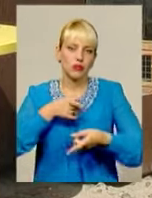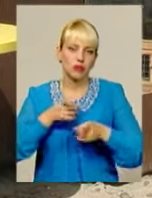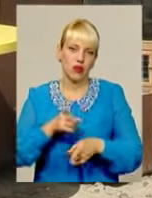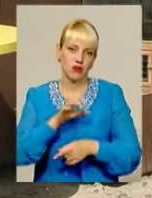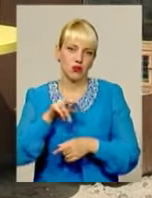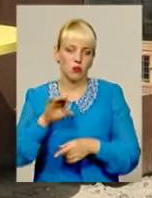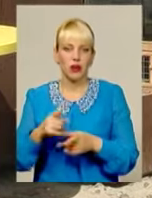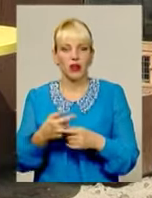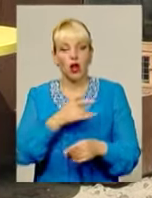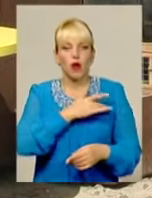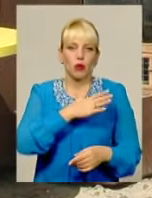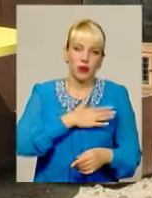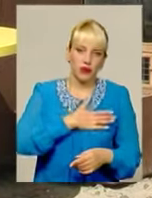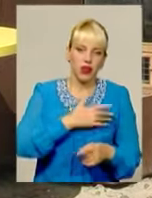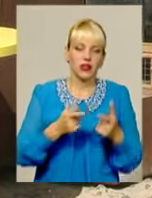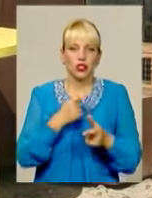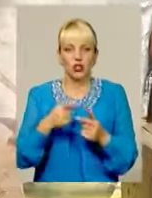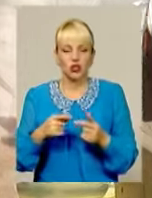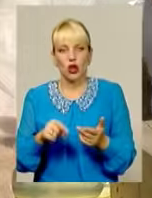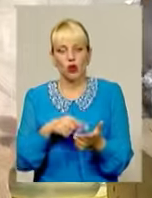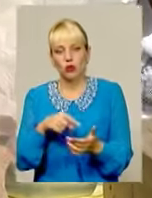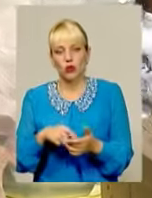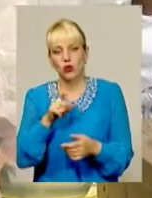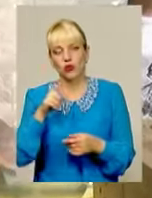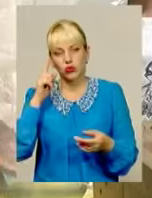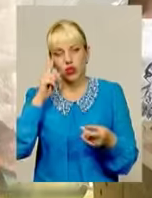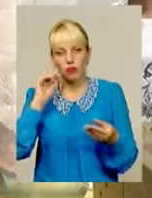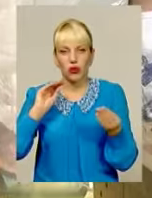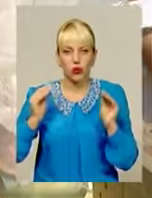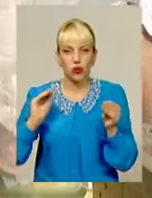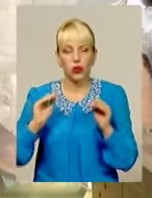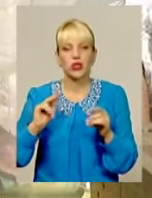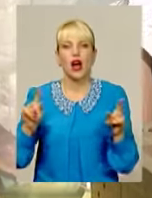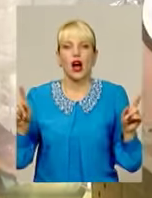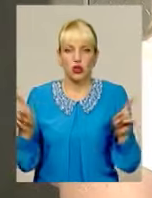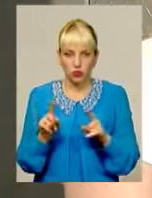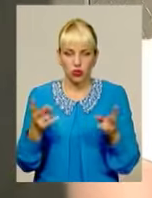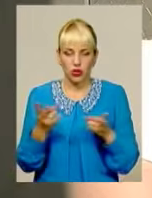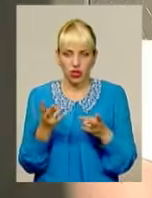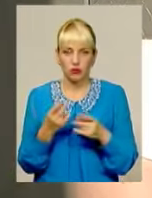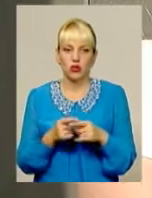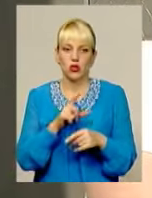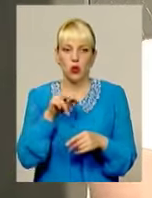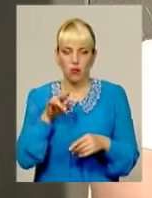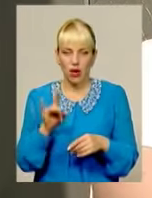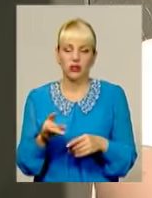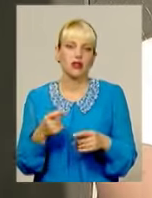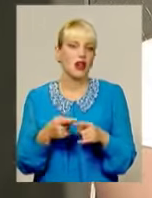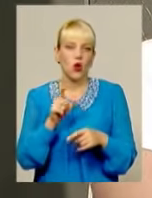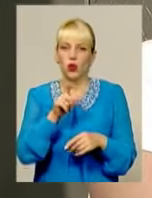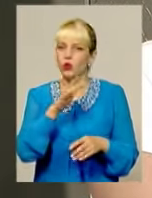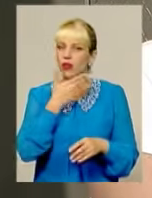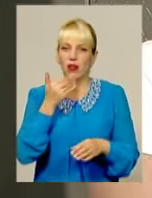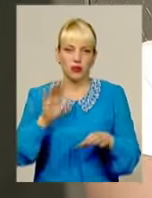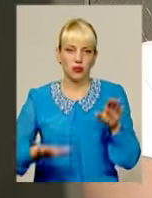комунальний чи приватний, містяни ще міркують, але те, що звіринець потрібний, не сумніваються. «Чи приватний, чи комунальний, я